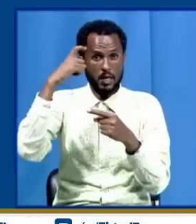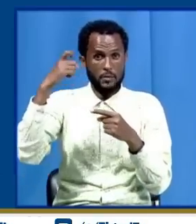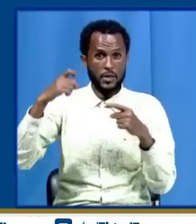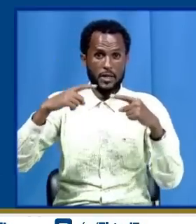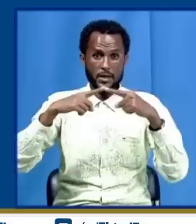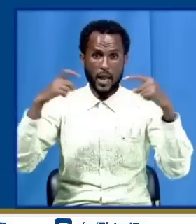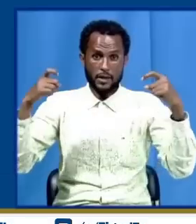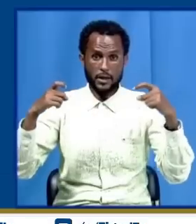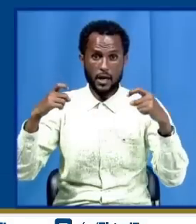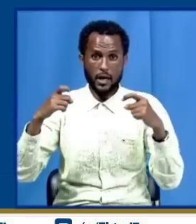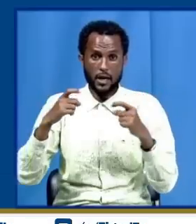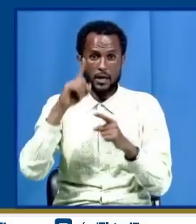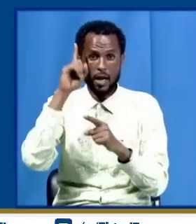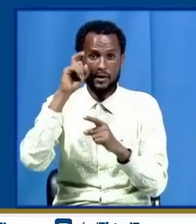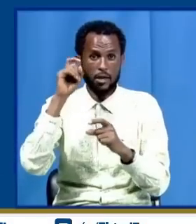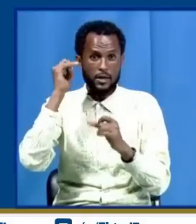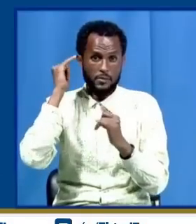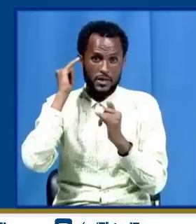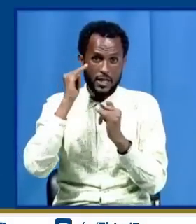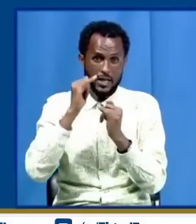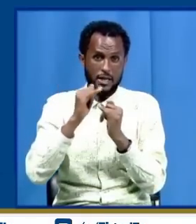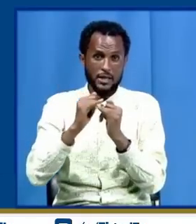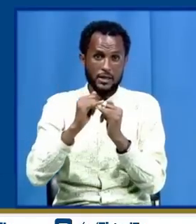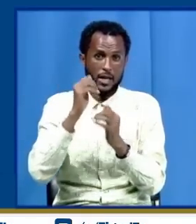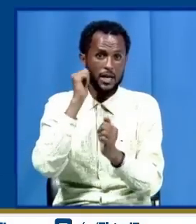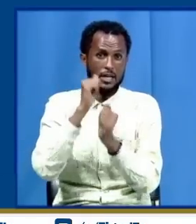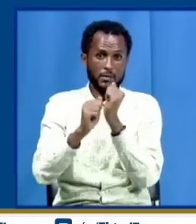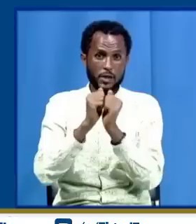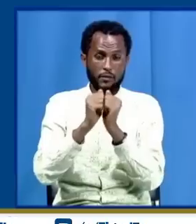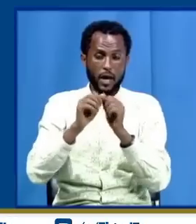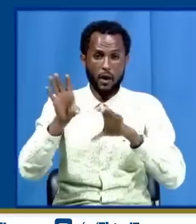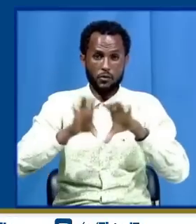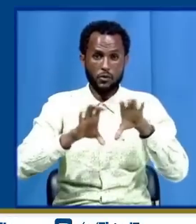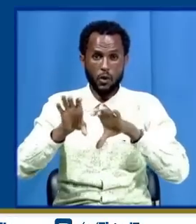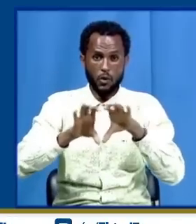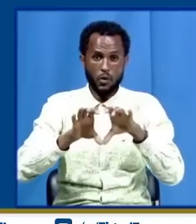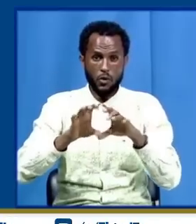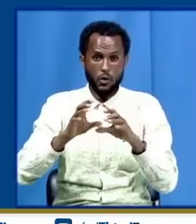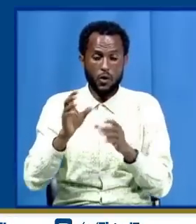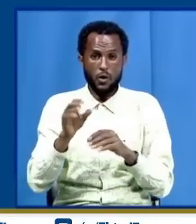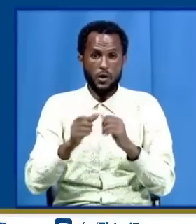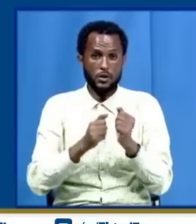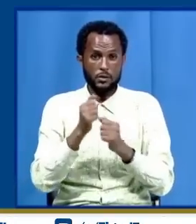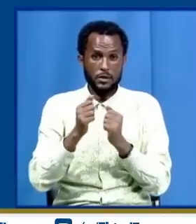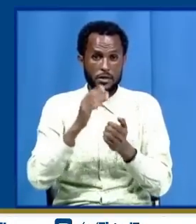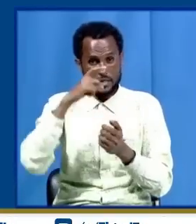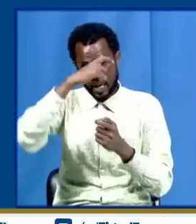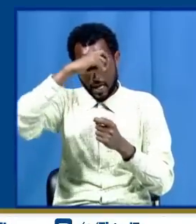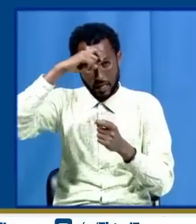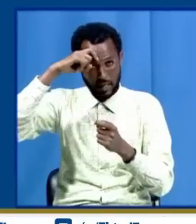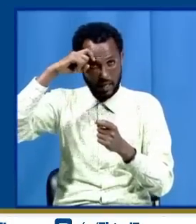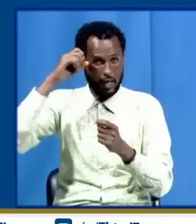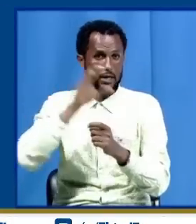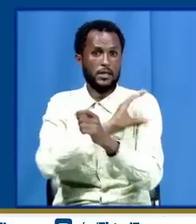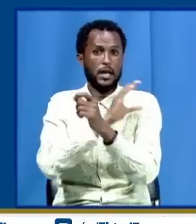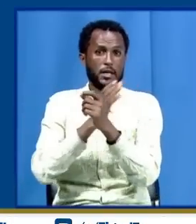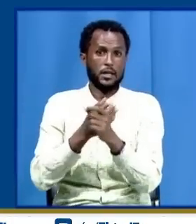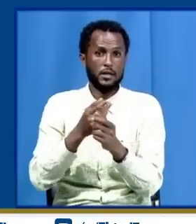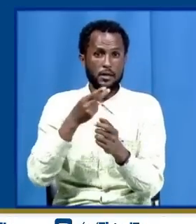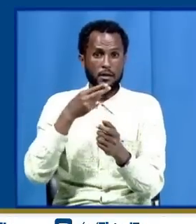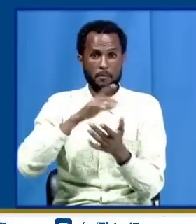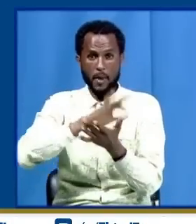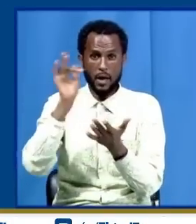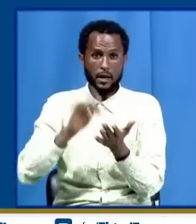ጸላእትና ንሓንሳብን ንሓዋሩን ንምፍሻል ኣብ እንገብሮ ርብርብ ጻዕርኻ ክትሐይልን ማእኸላይ